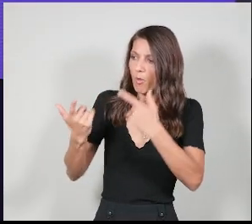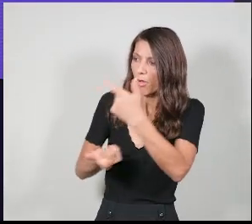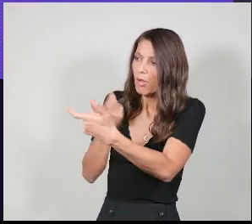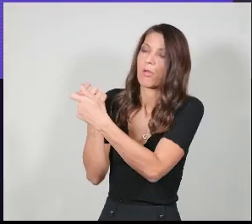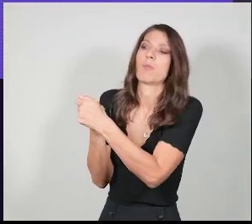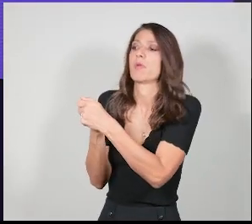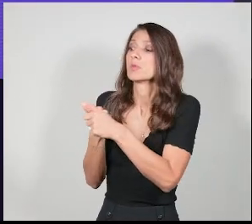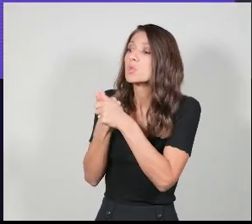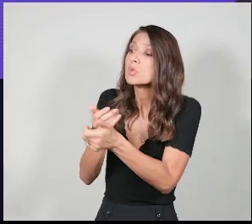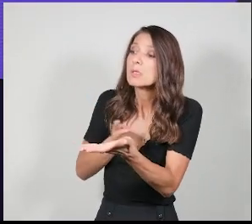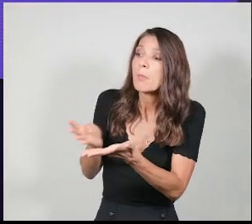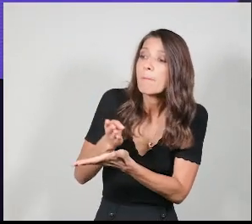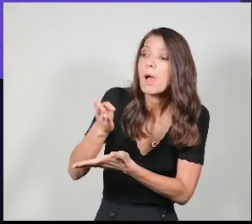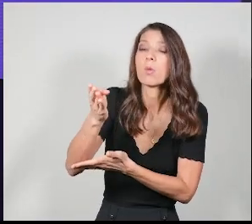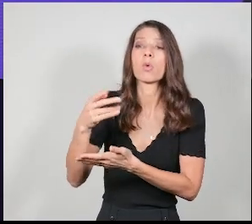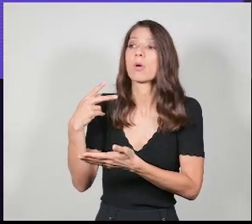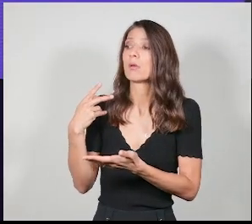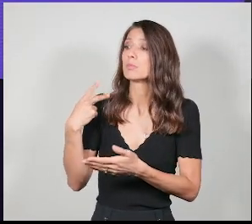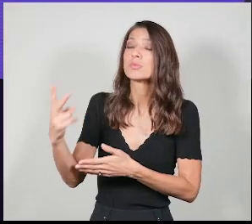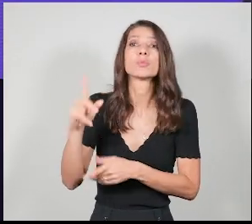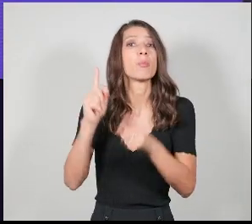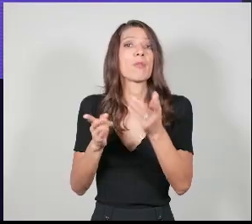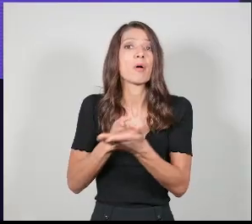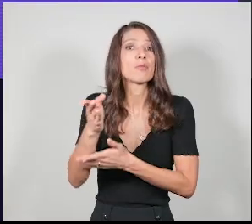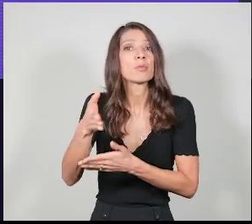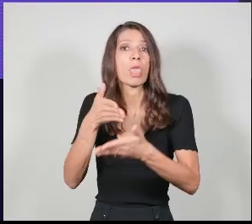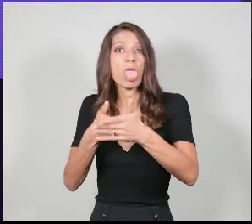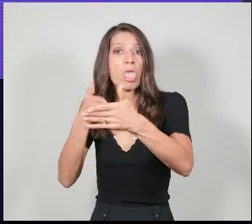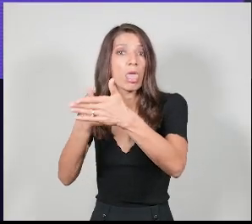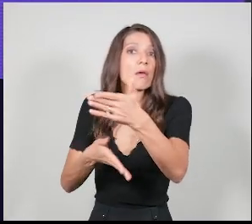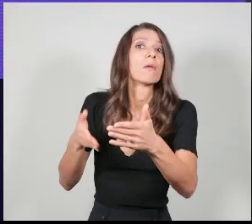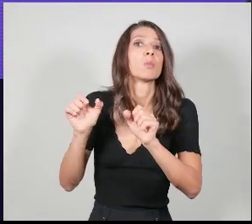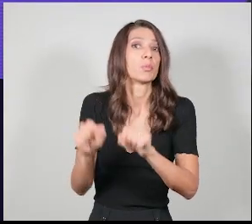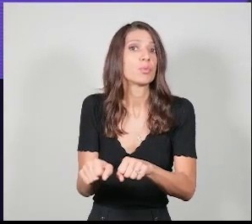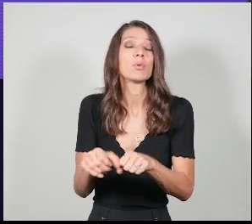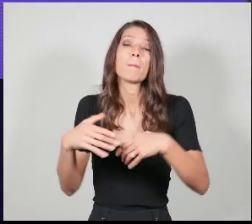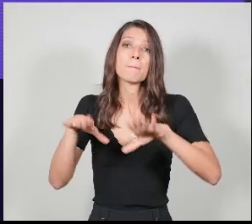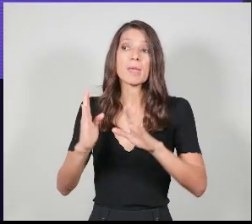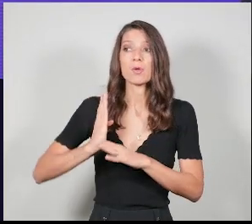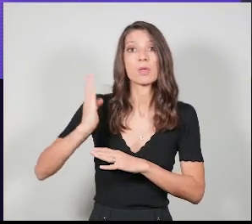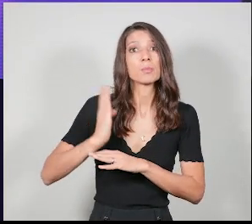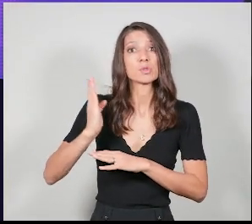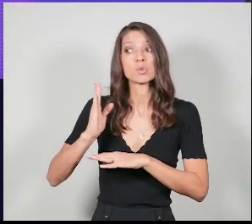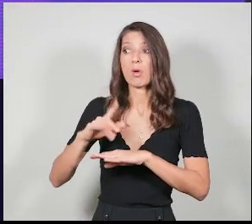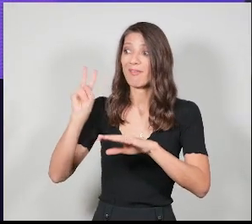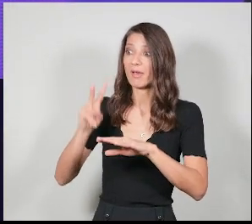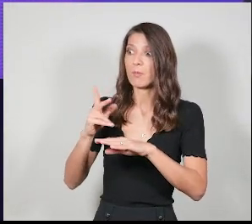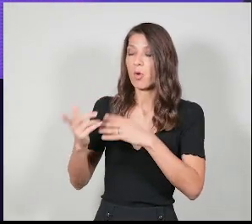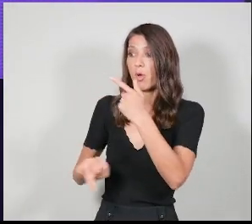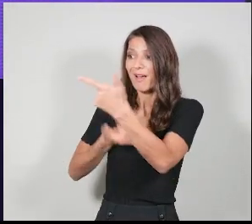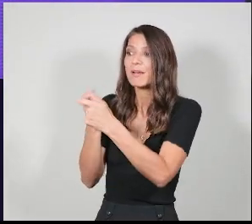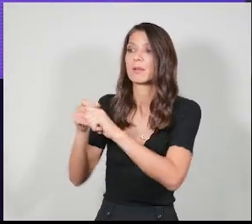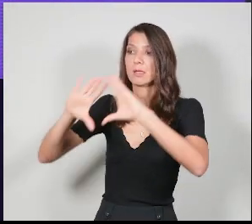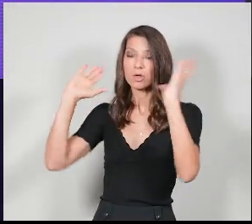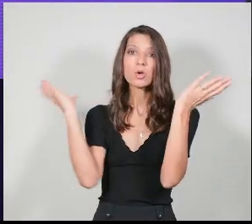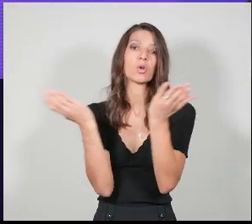leur parcours, qui sont des parcours plus ou moins fluides, mais en tout cas qui nécessitent une approche globale. Et ce qu'on